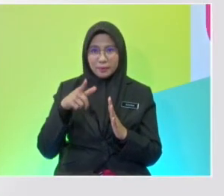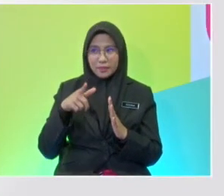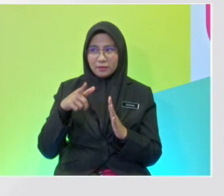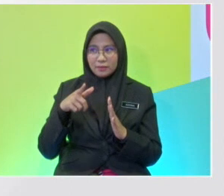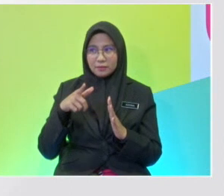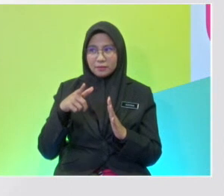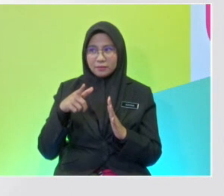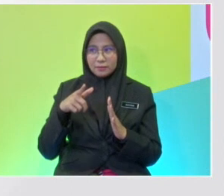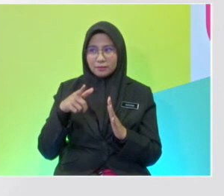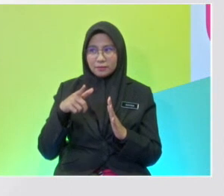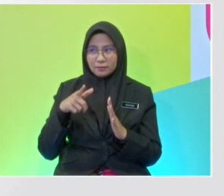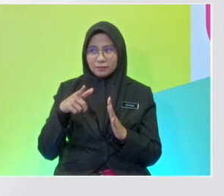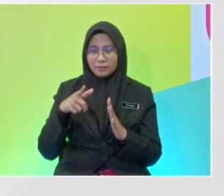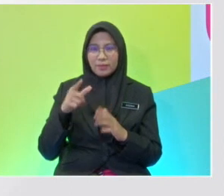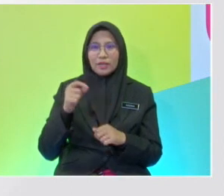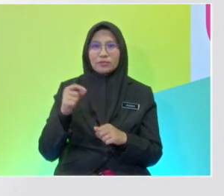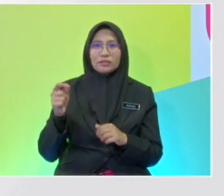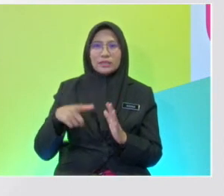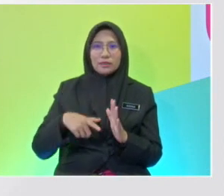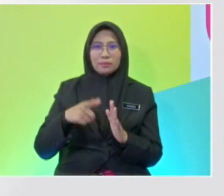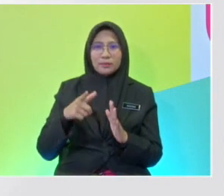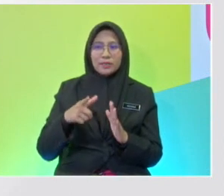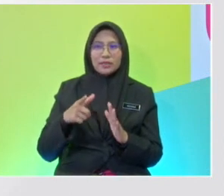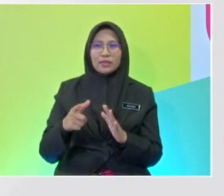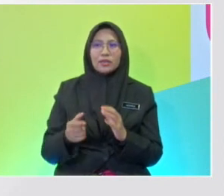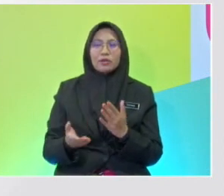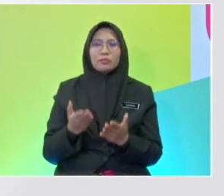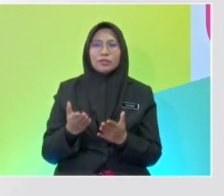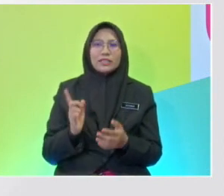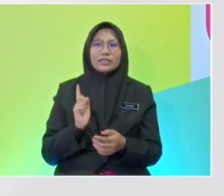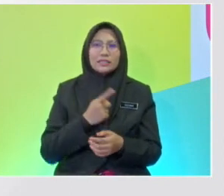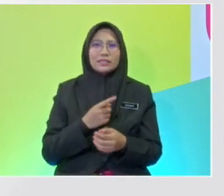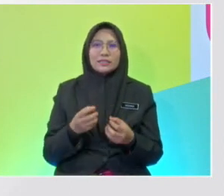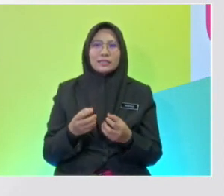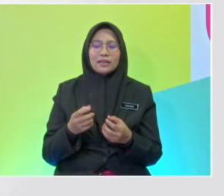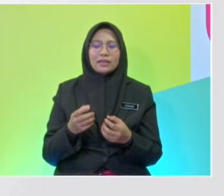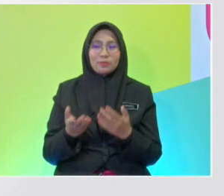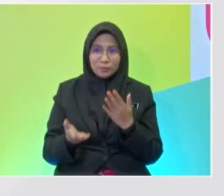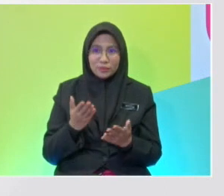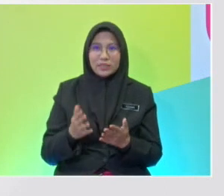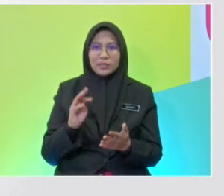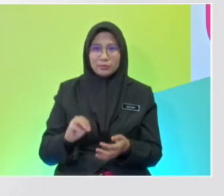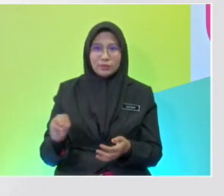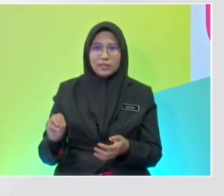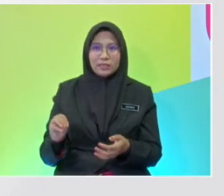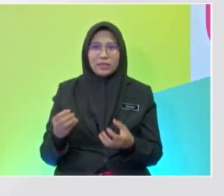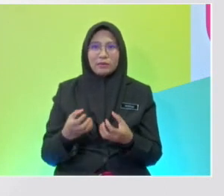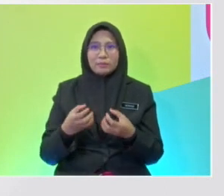Kanan tetikus pilih kifly highlight atau klik dan select print satu hingga 24